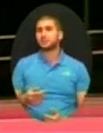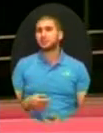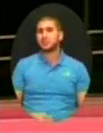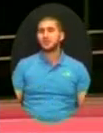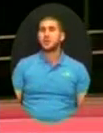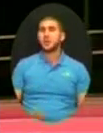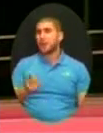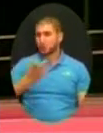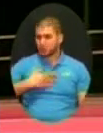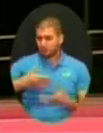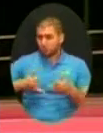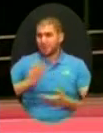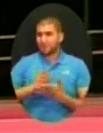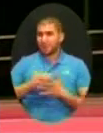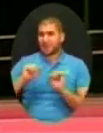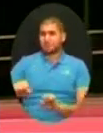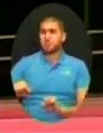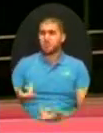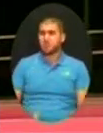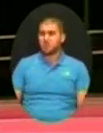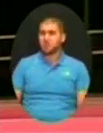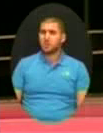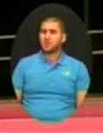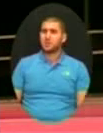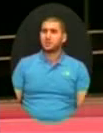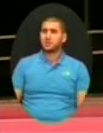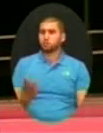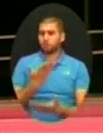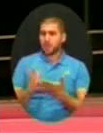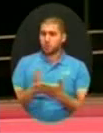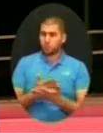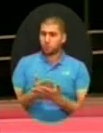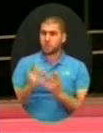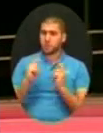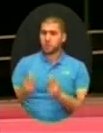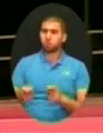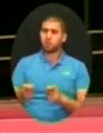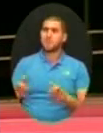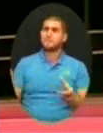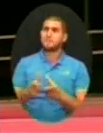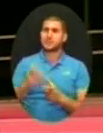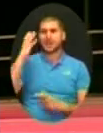כשזה יגיע... מה, ראש עיר רוצה כבר עכשיו שתתמכו בו? כשיוחלט, יוגשו בפני מועצת חכמי התורה